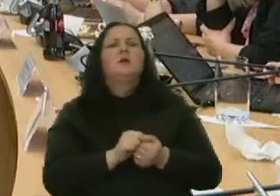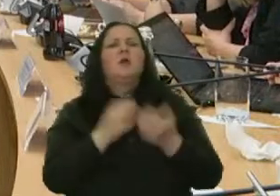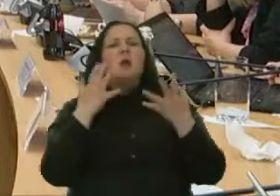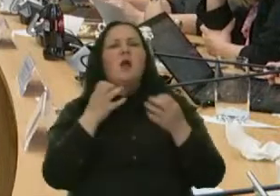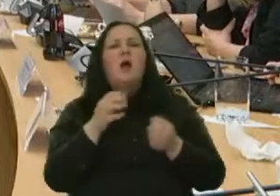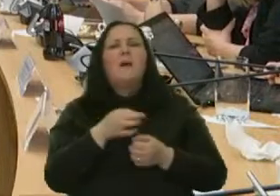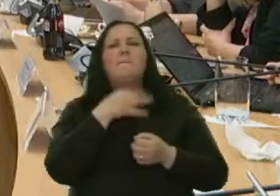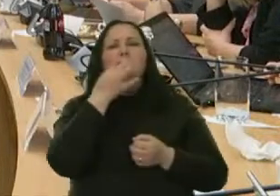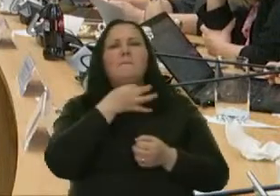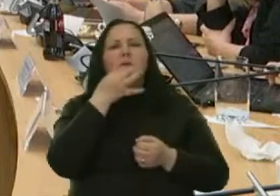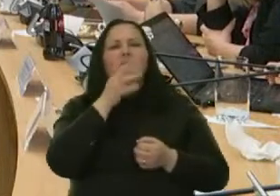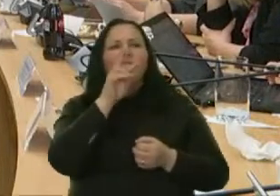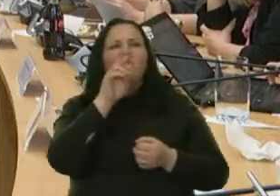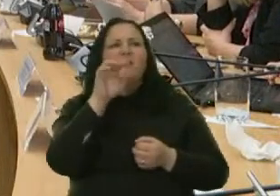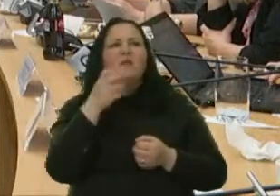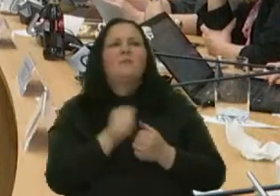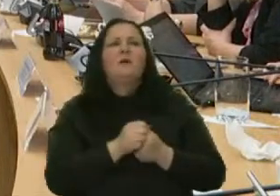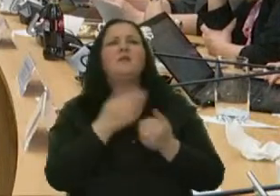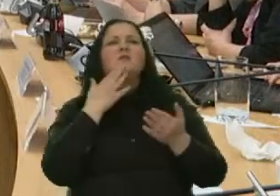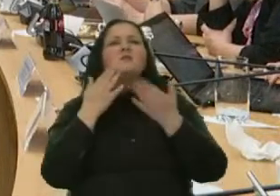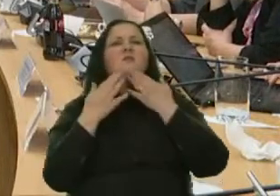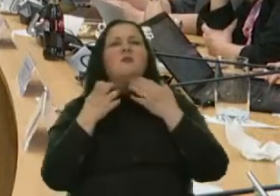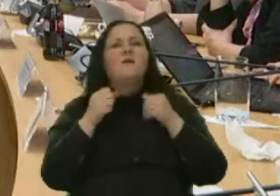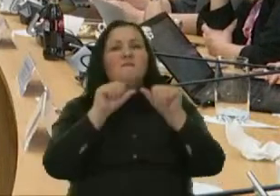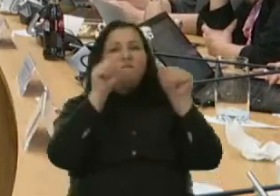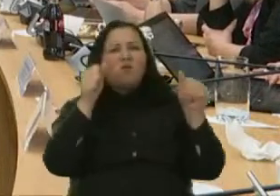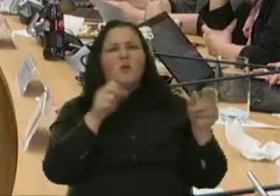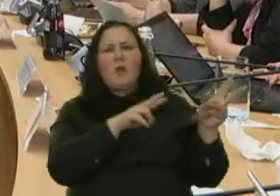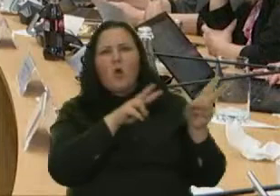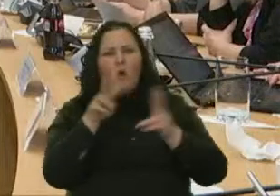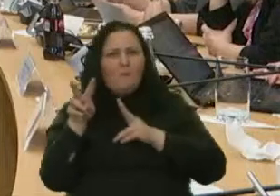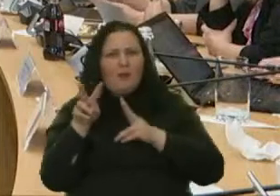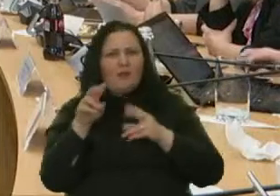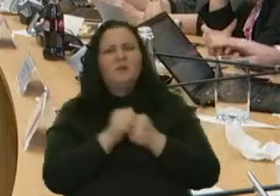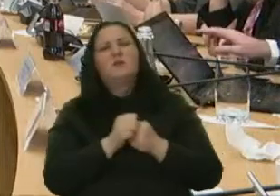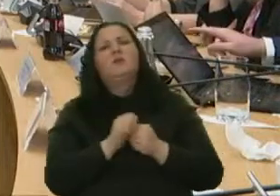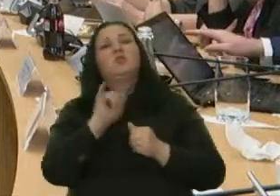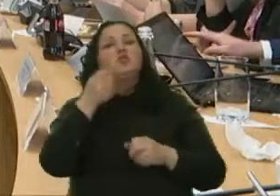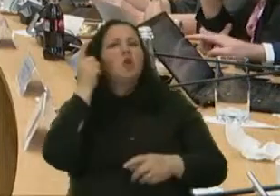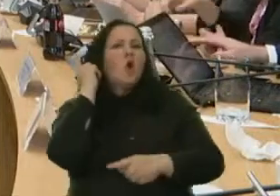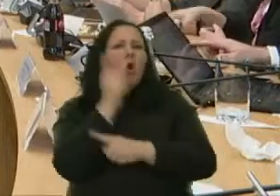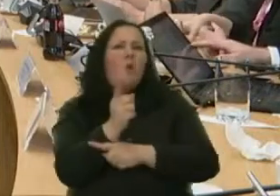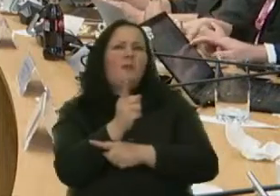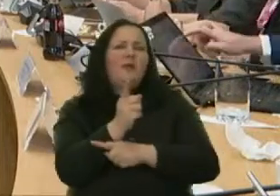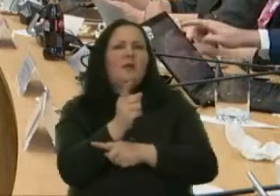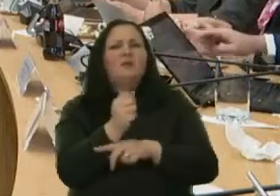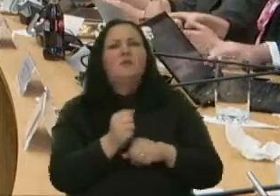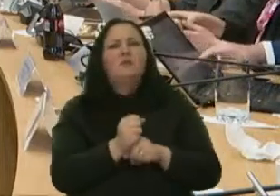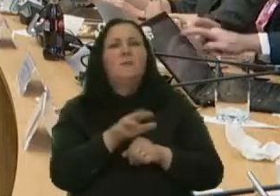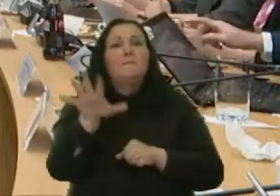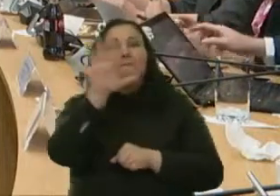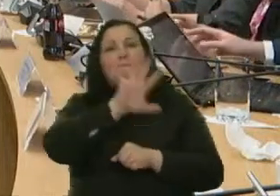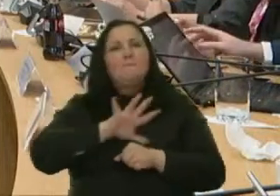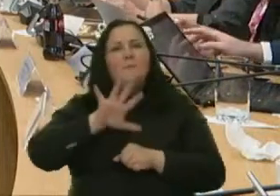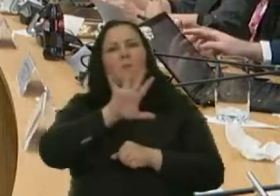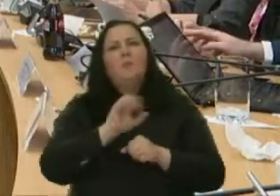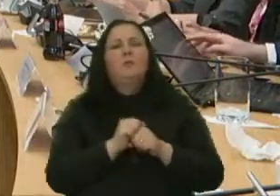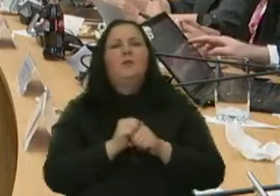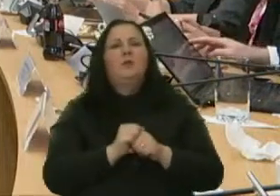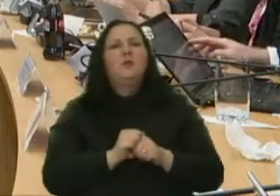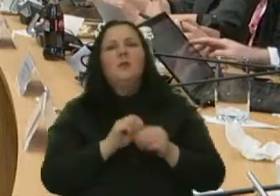procesului verbal de ședință în formă completă și obligativitatea publicării